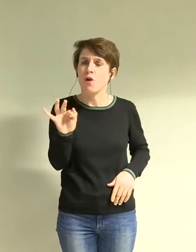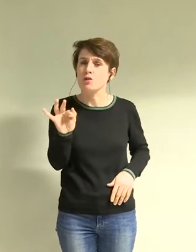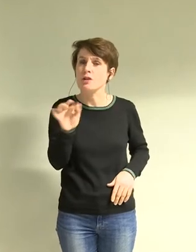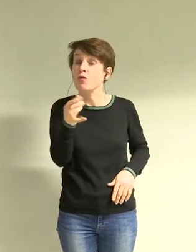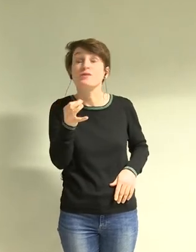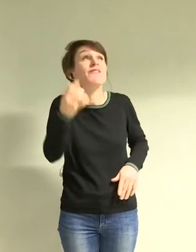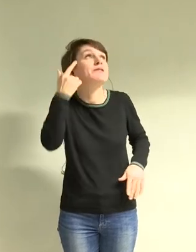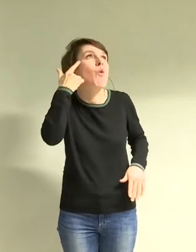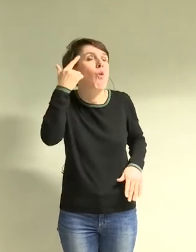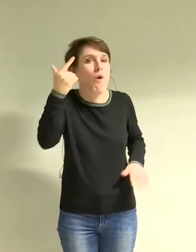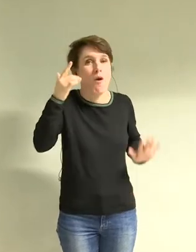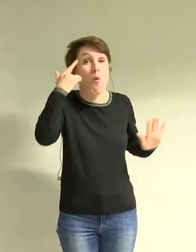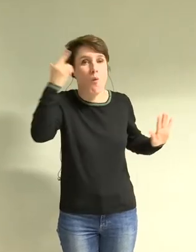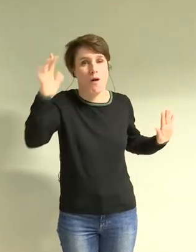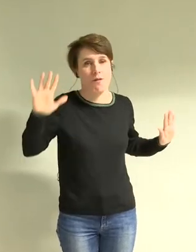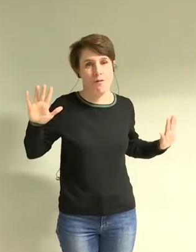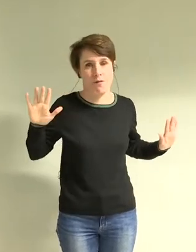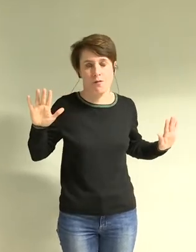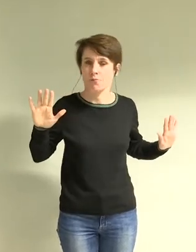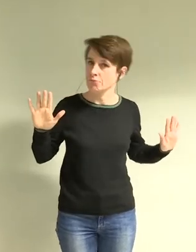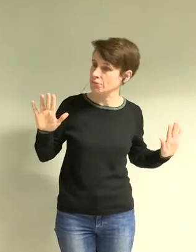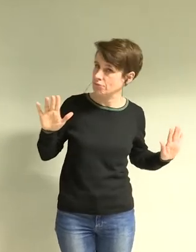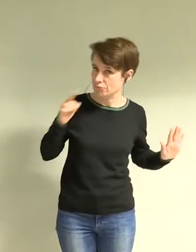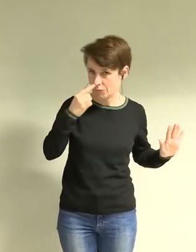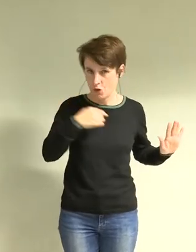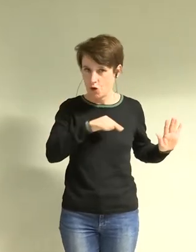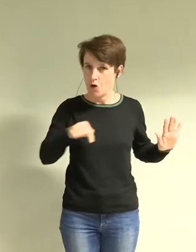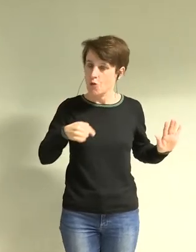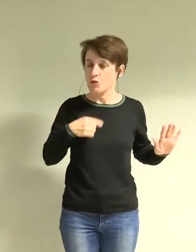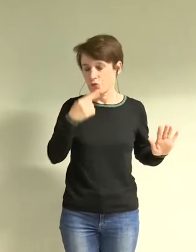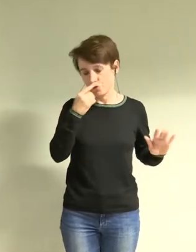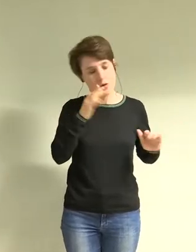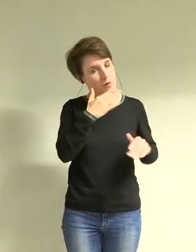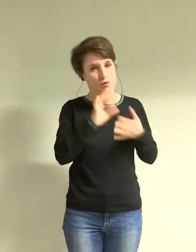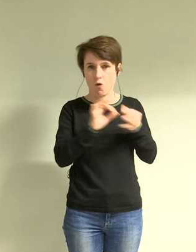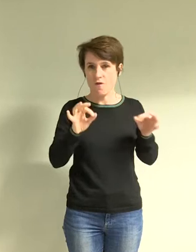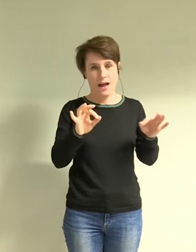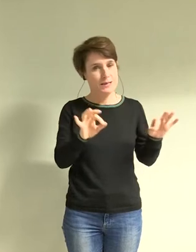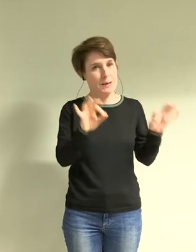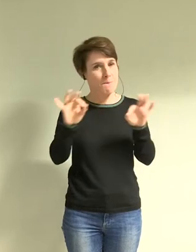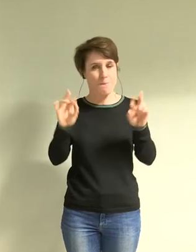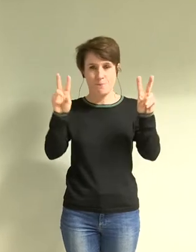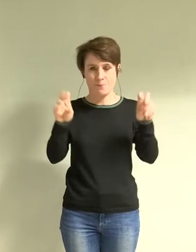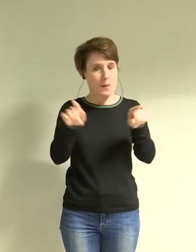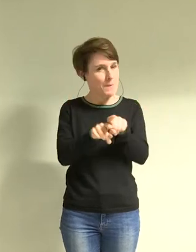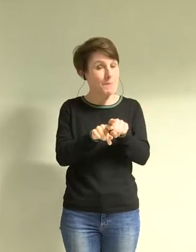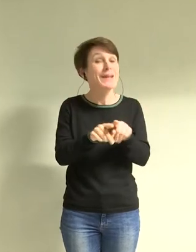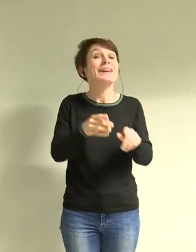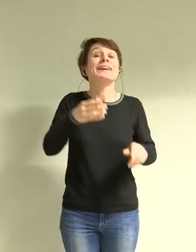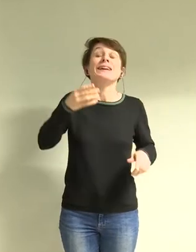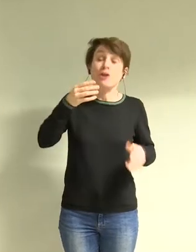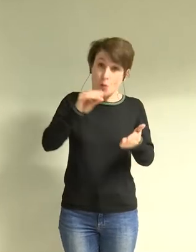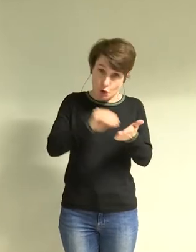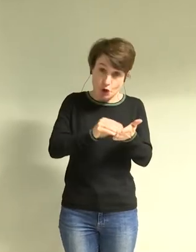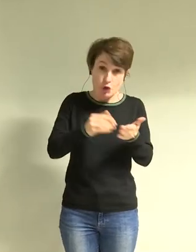me semblait utile à la limite de garder deux c'est à dire la phrase en dix ans sur soi le cas échéant à